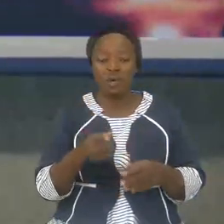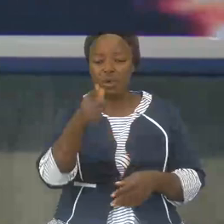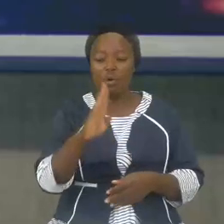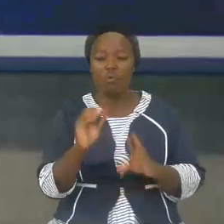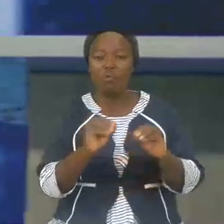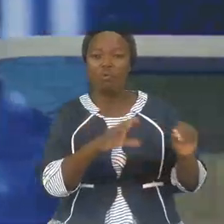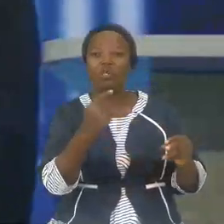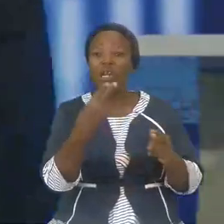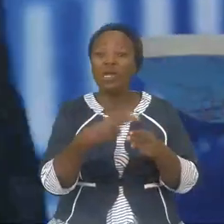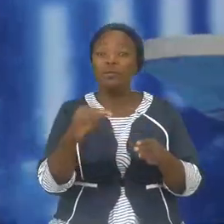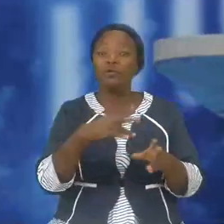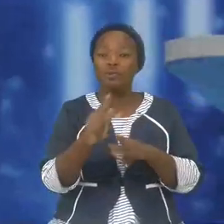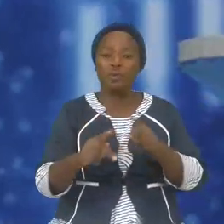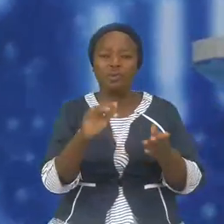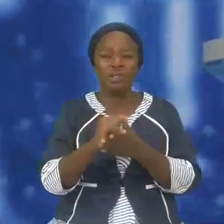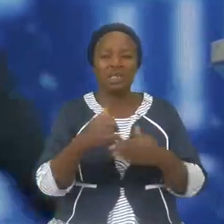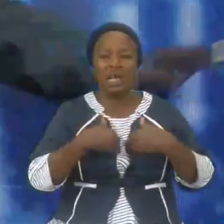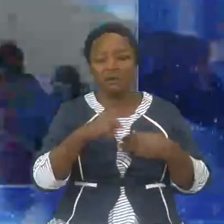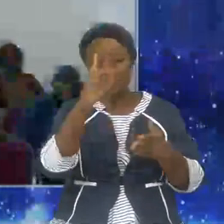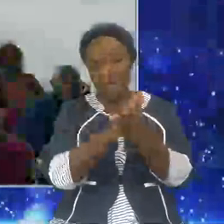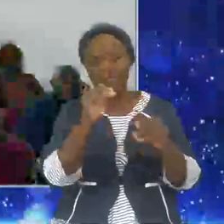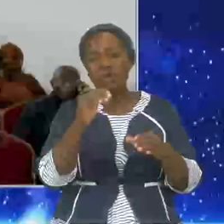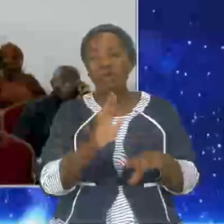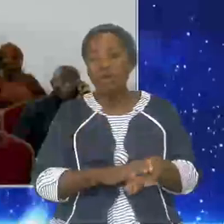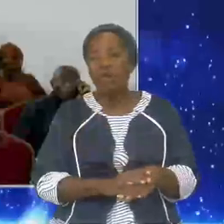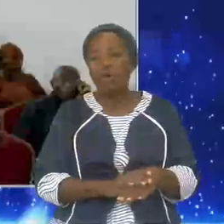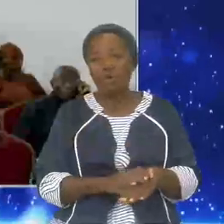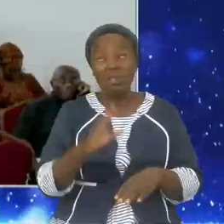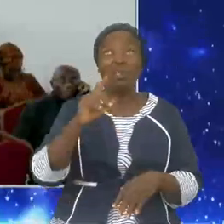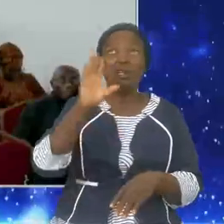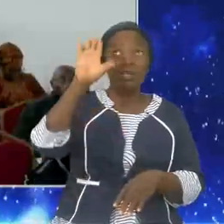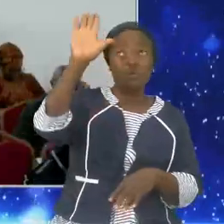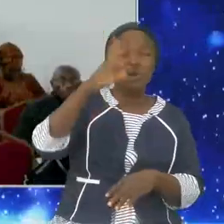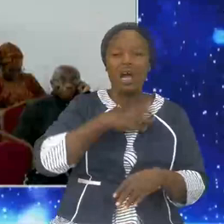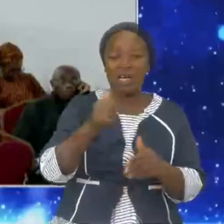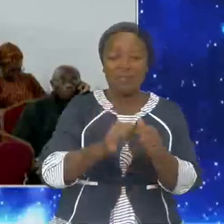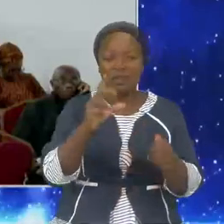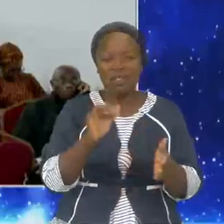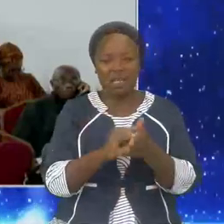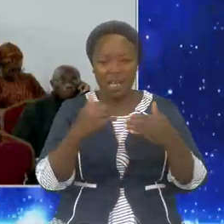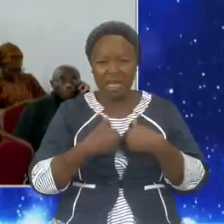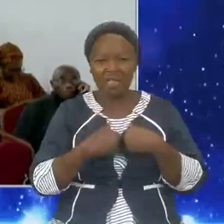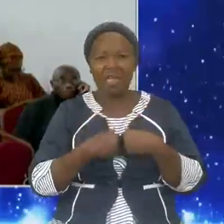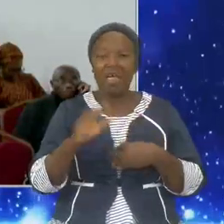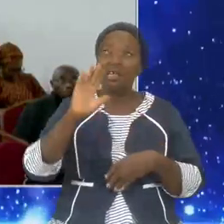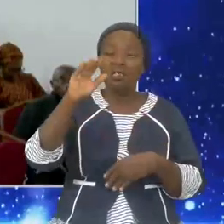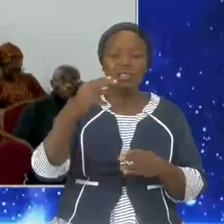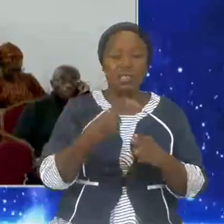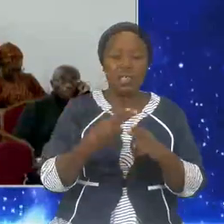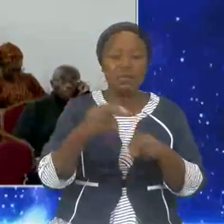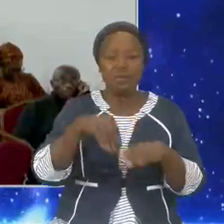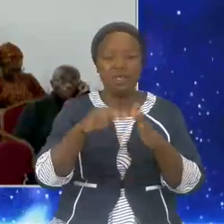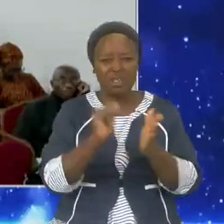où Dieu écrit le nom de ceux qui croient en lui, tous ceux qui ont le